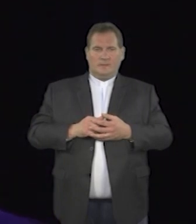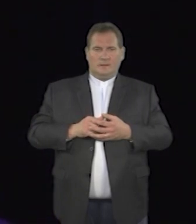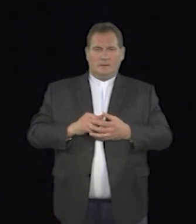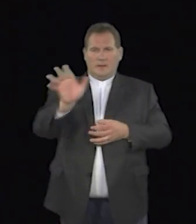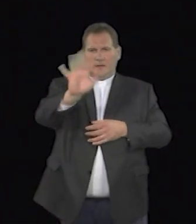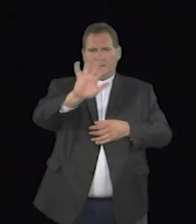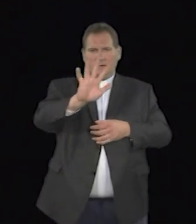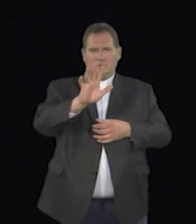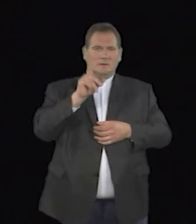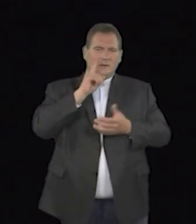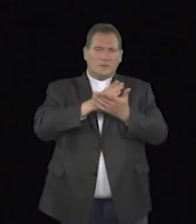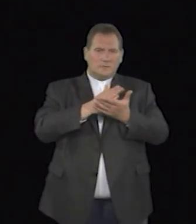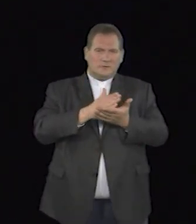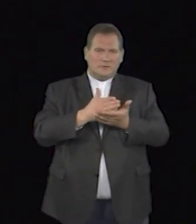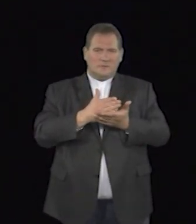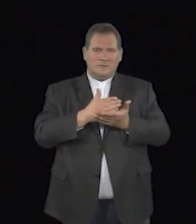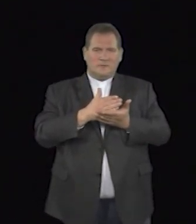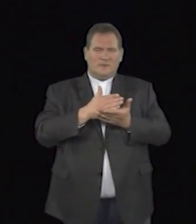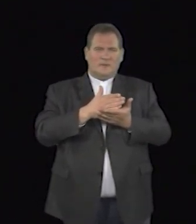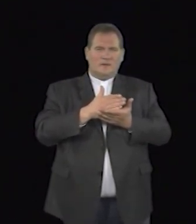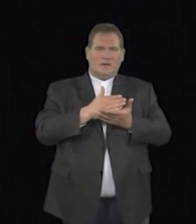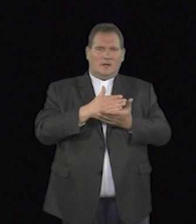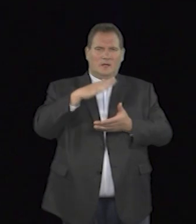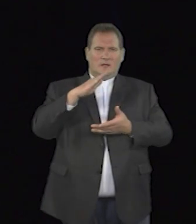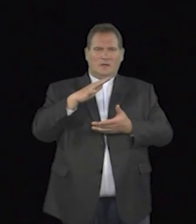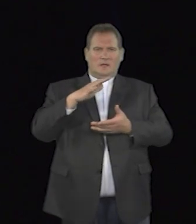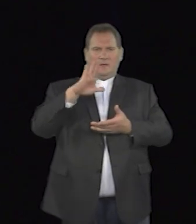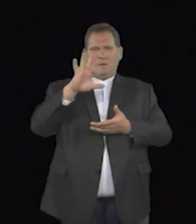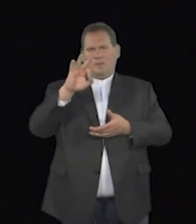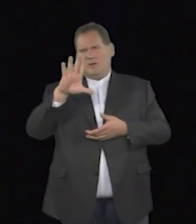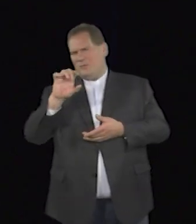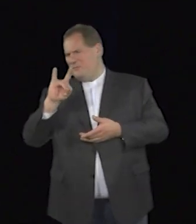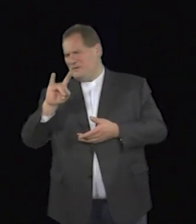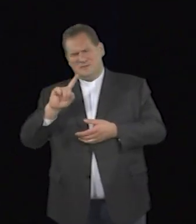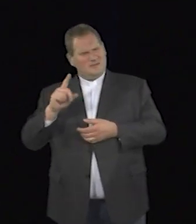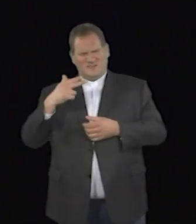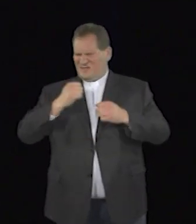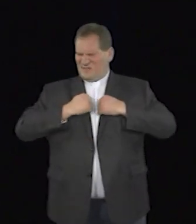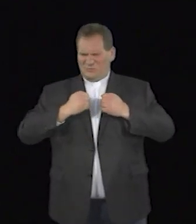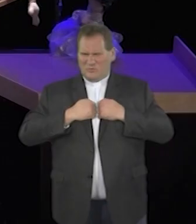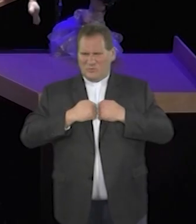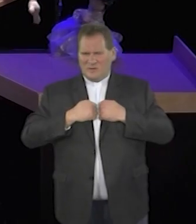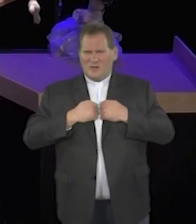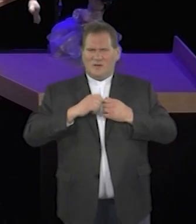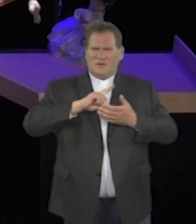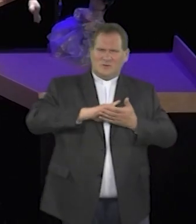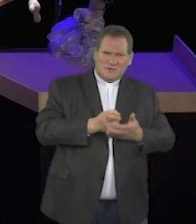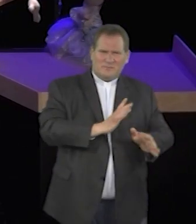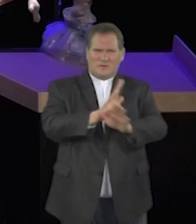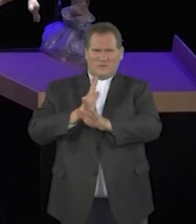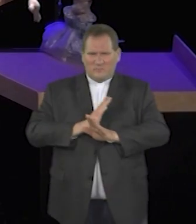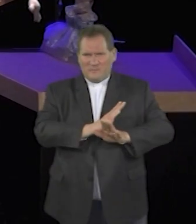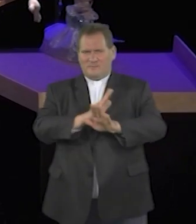Hej, Kuchciku, panku miły, Boby się nie lękaj. Jeno, odszedł mąkę z dłoni na